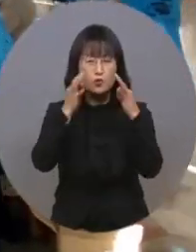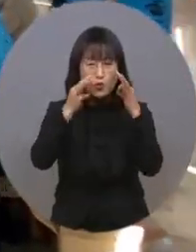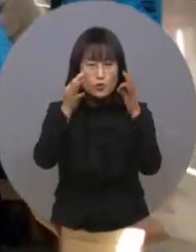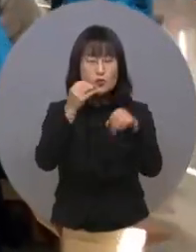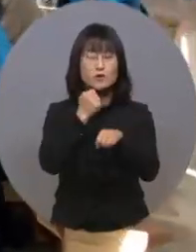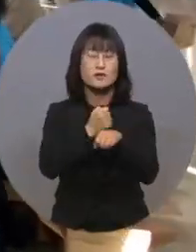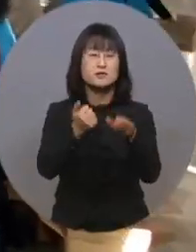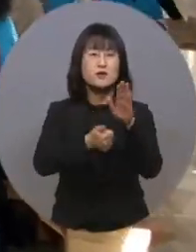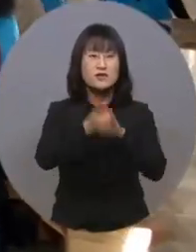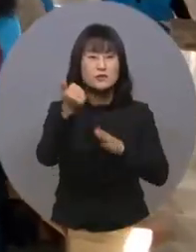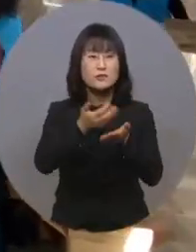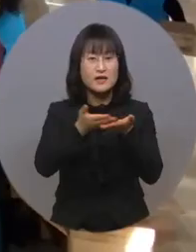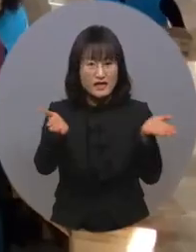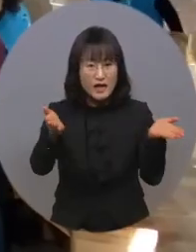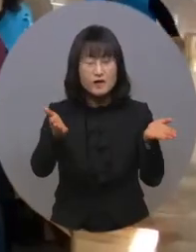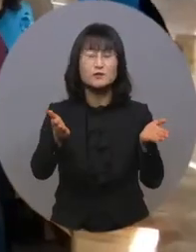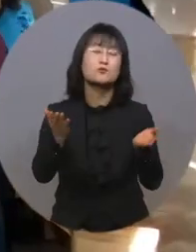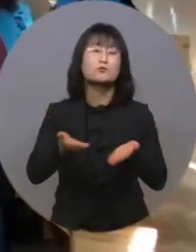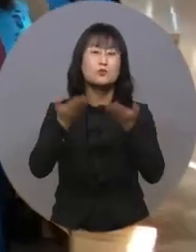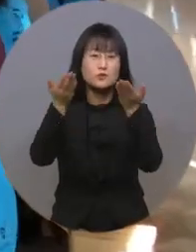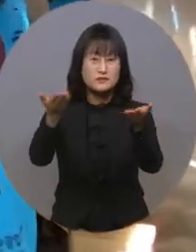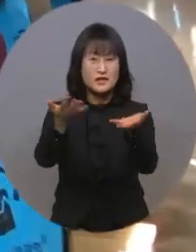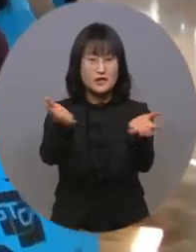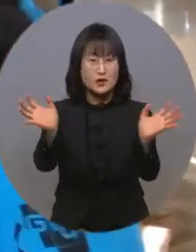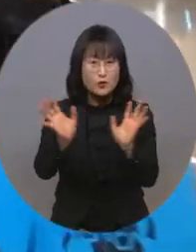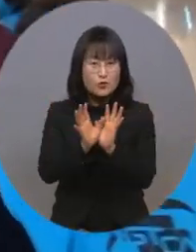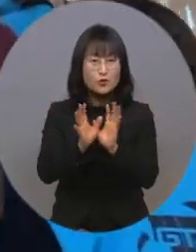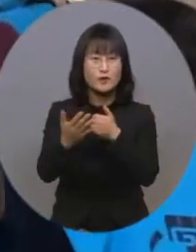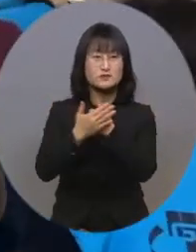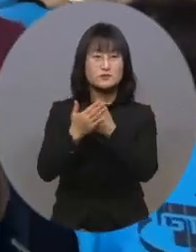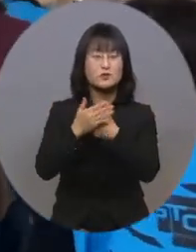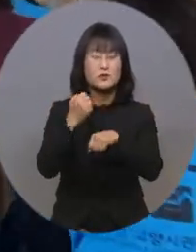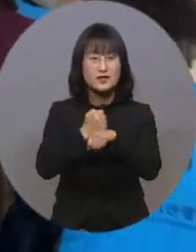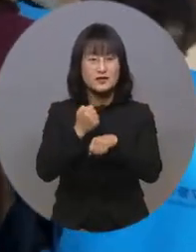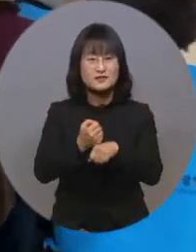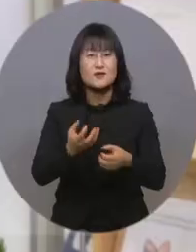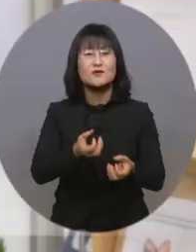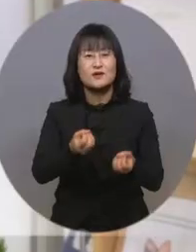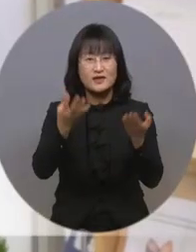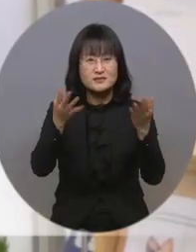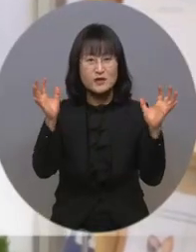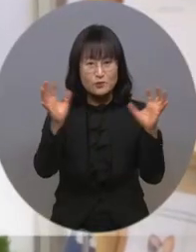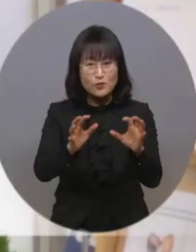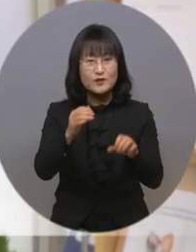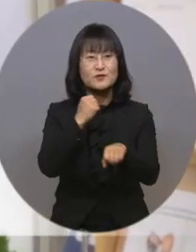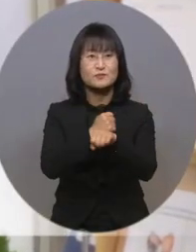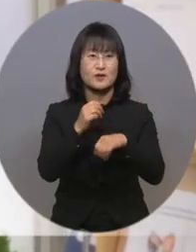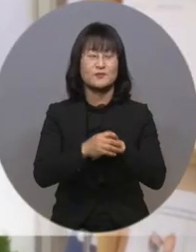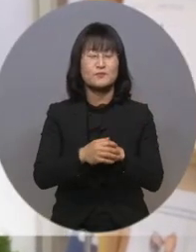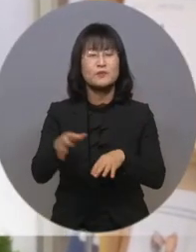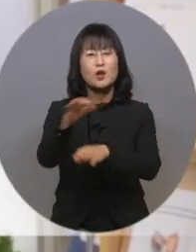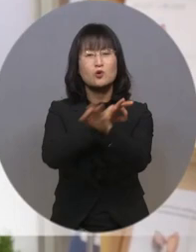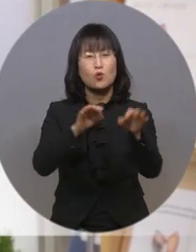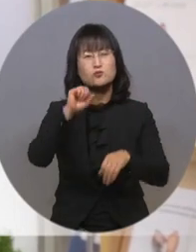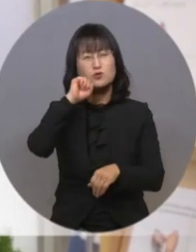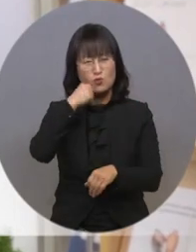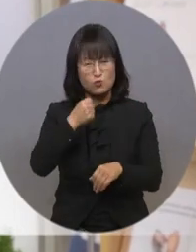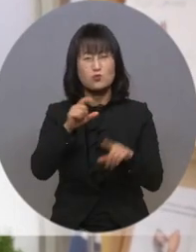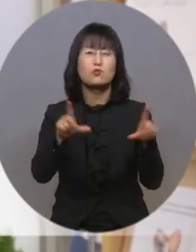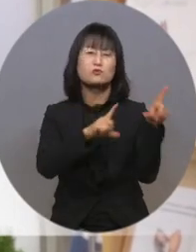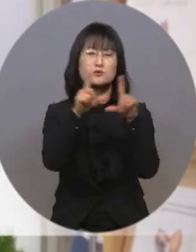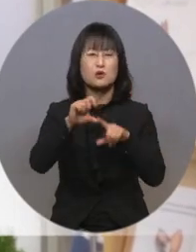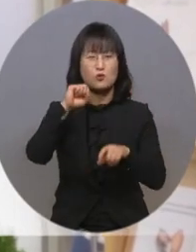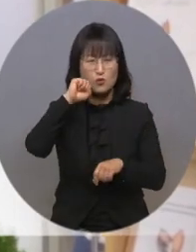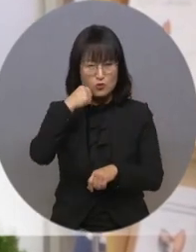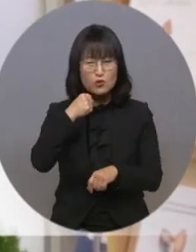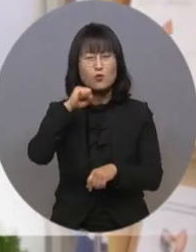희망나눔 봉사회로부터 지원을 받아 이번 나눔 행사를 개최할 수 있었습니다. 경제도 어렵고 삶도 어렵고